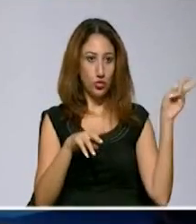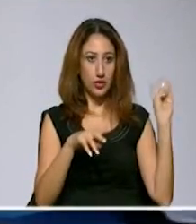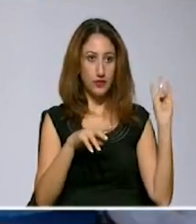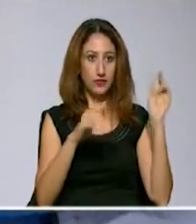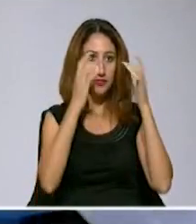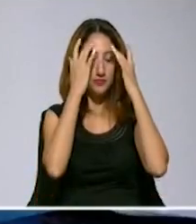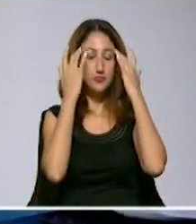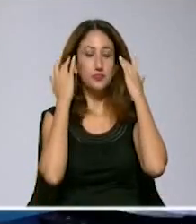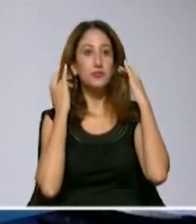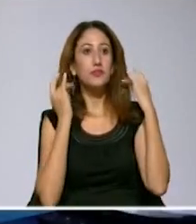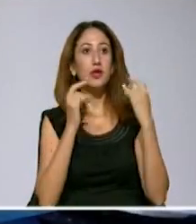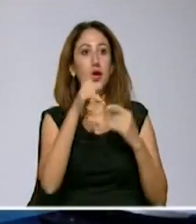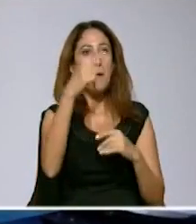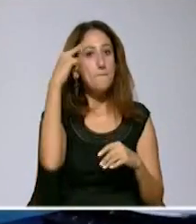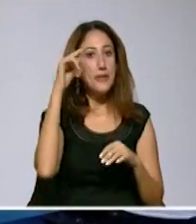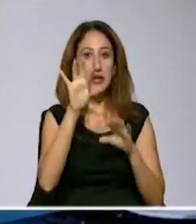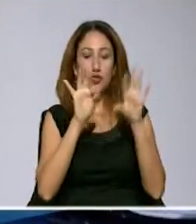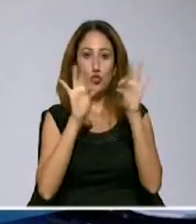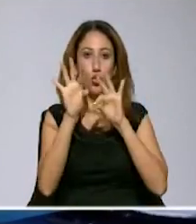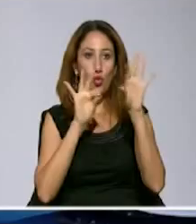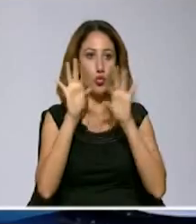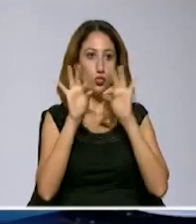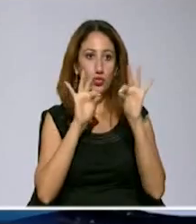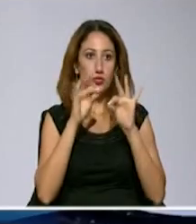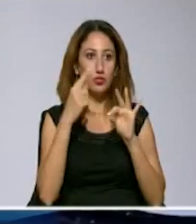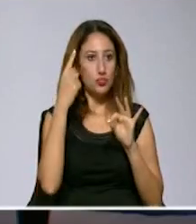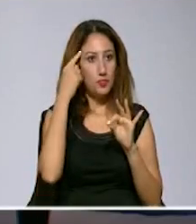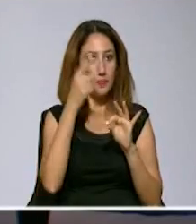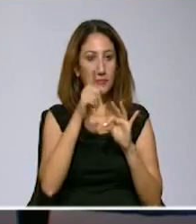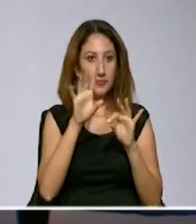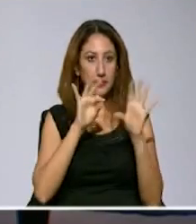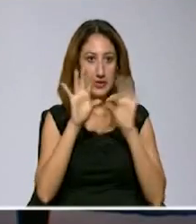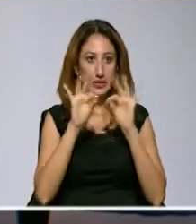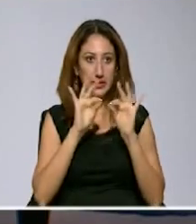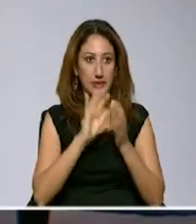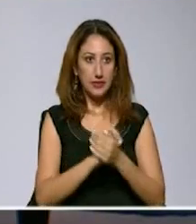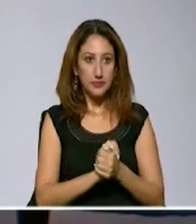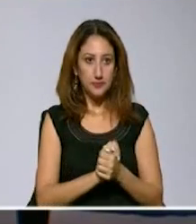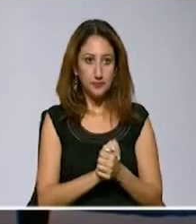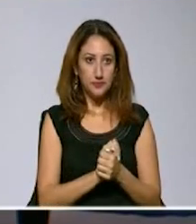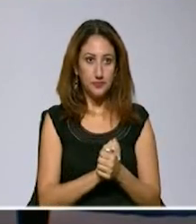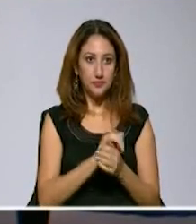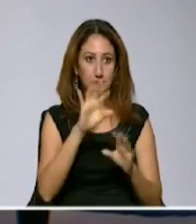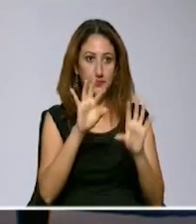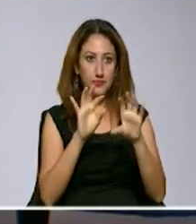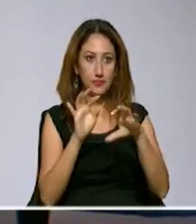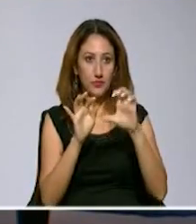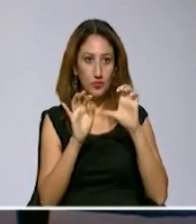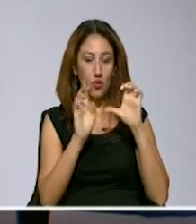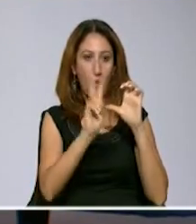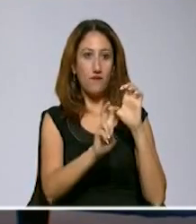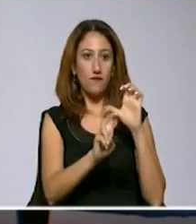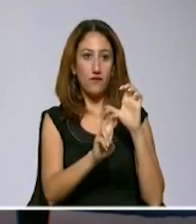هقول لحضرتك المسي اي كارت انت عايزاه او قول ستوب في المكان اللي انت عايزاه. المس اي كارت. قول ستوب. اوكي. قول ستوب.